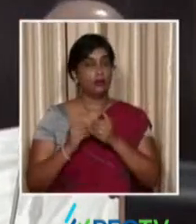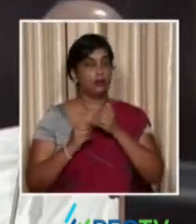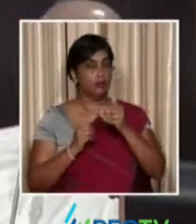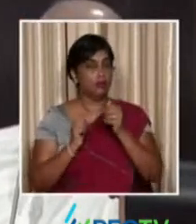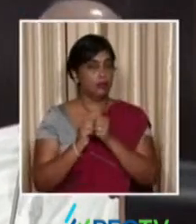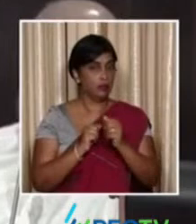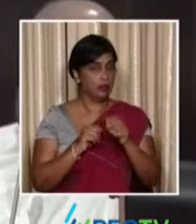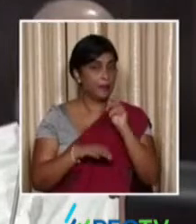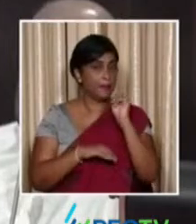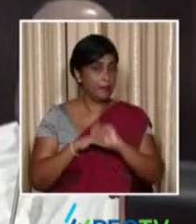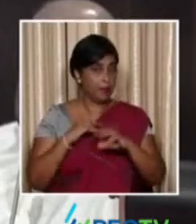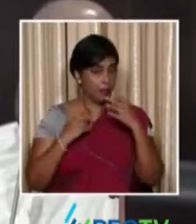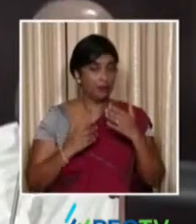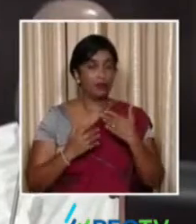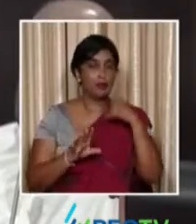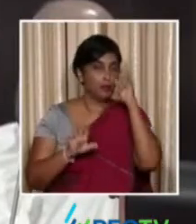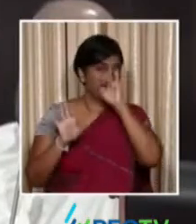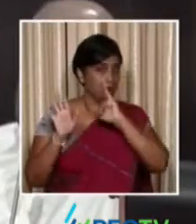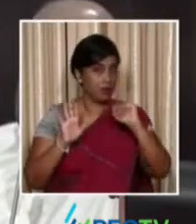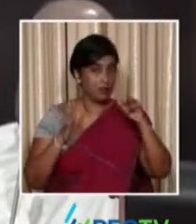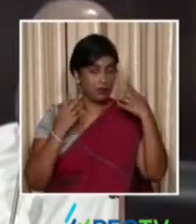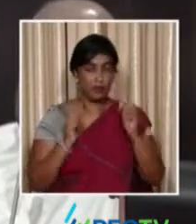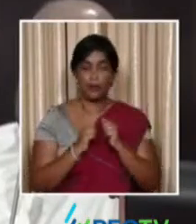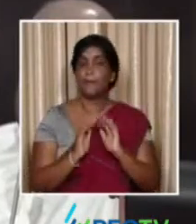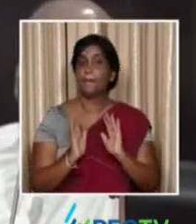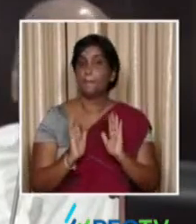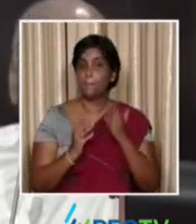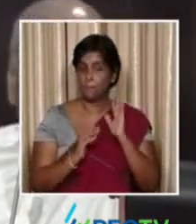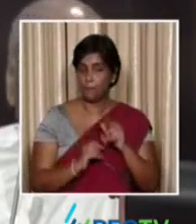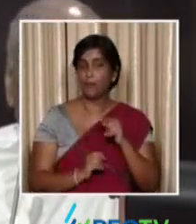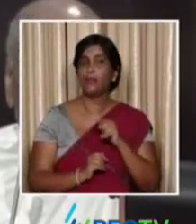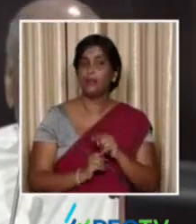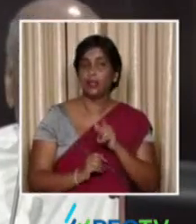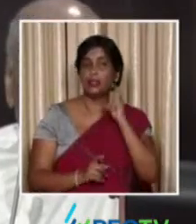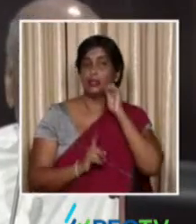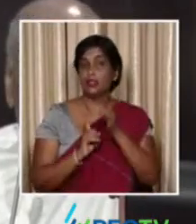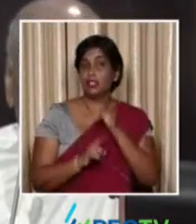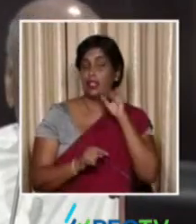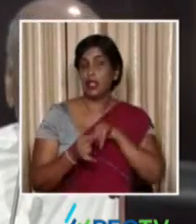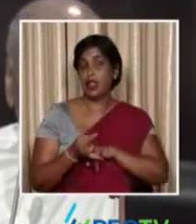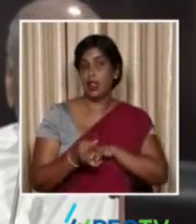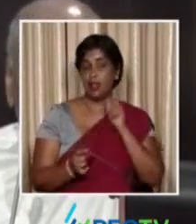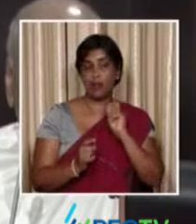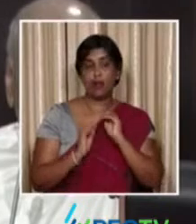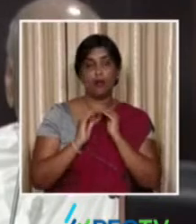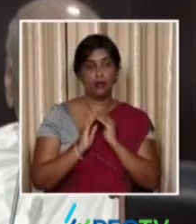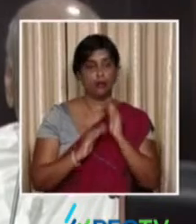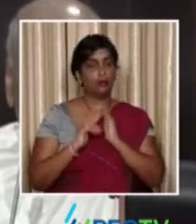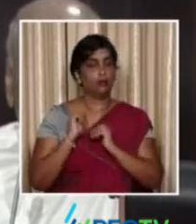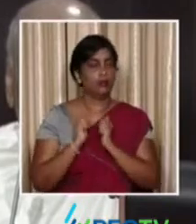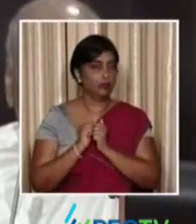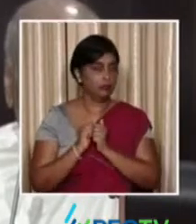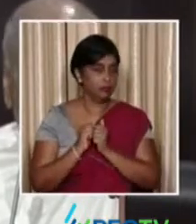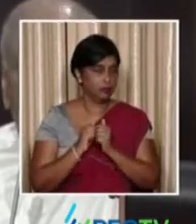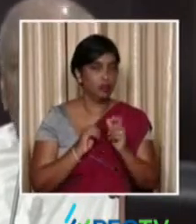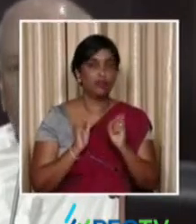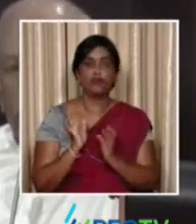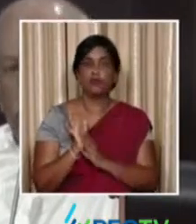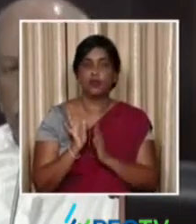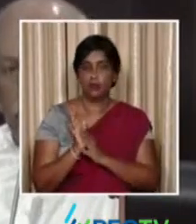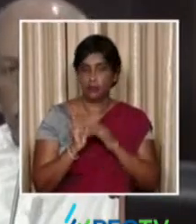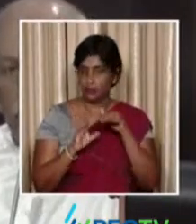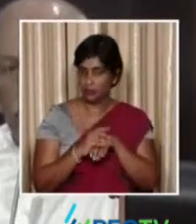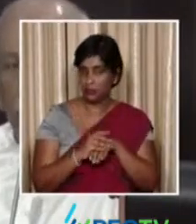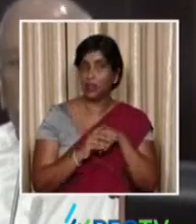කටයුතු සැලසුම් කර මාසයක් ඇතුළේ වැඩ ආරම්භ කිරීම සඳහා ජනාධිපති ලේකම් කාර්ය යටතේ කාර්ය සාධක කමිටියක් පත්